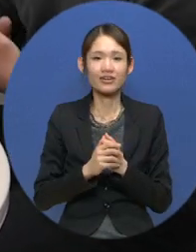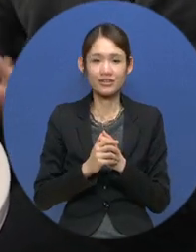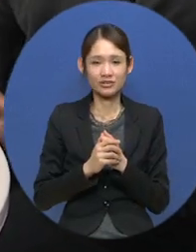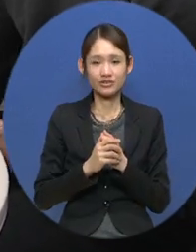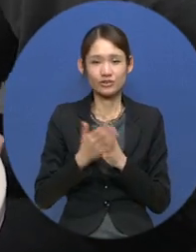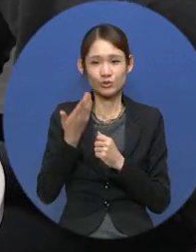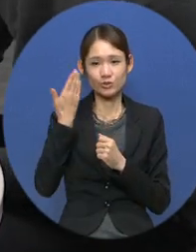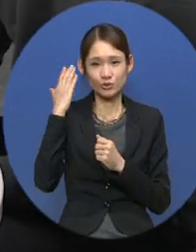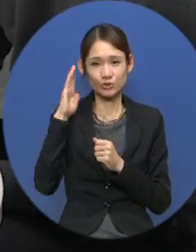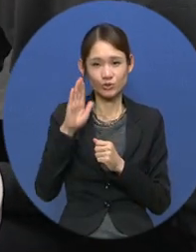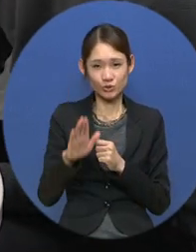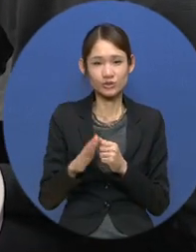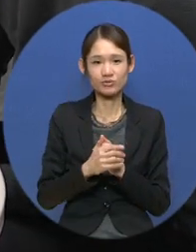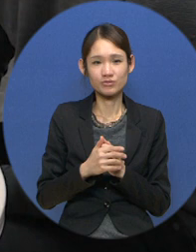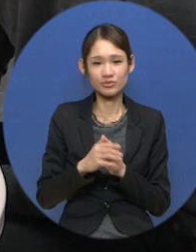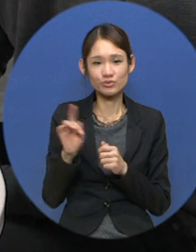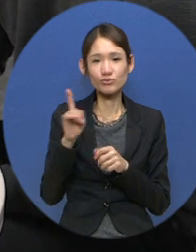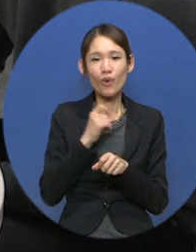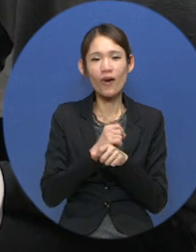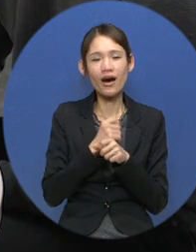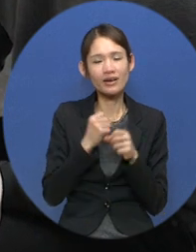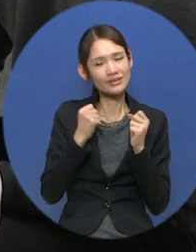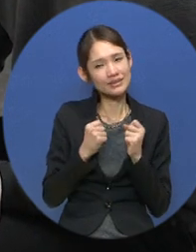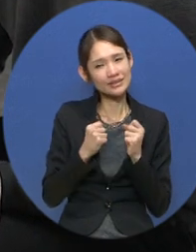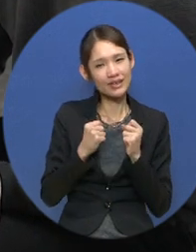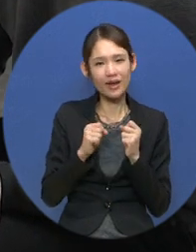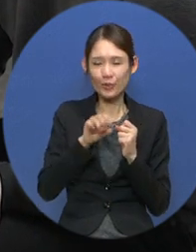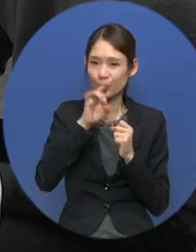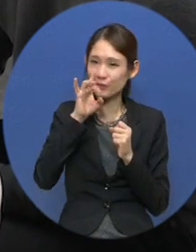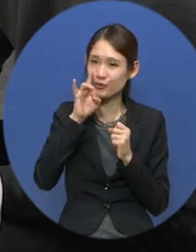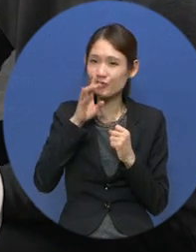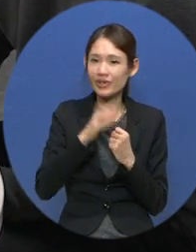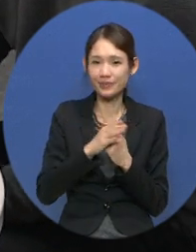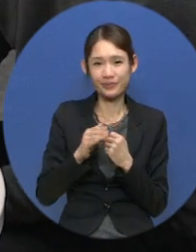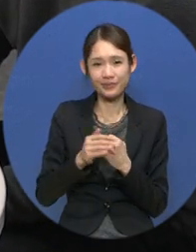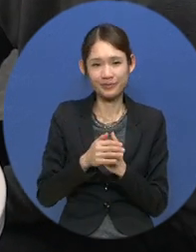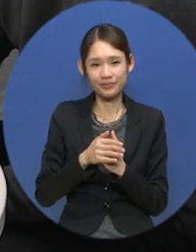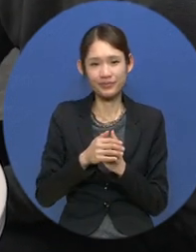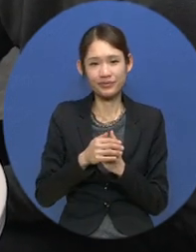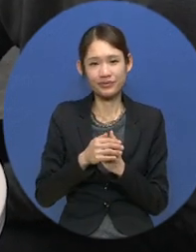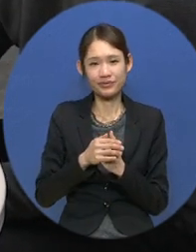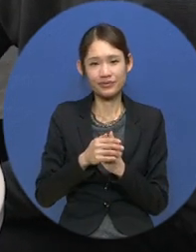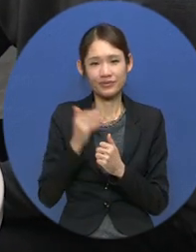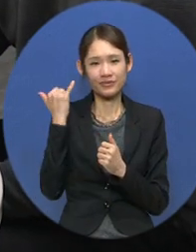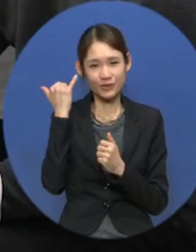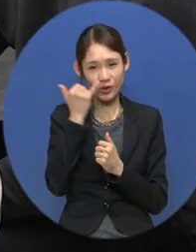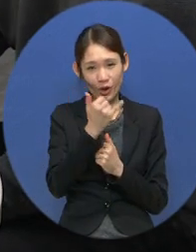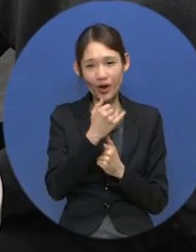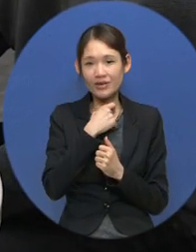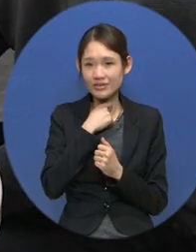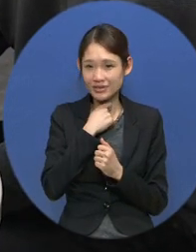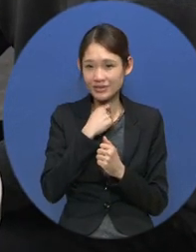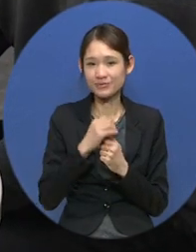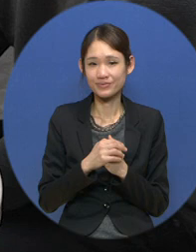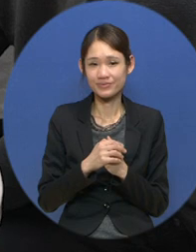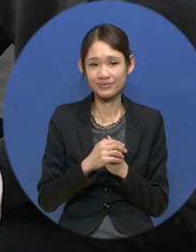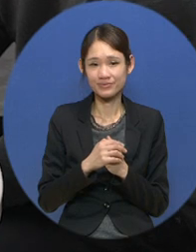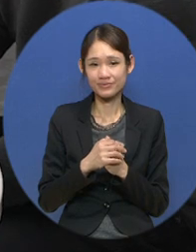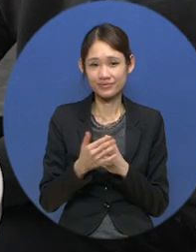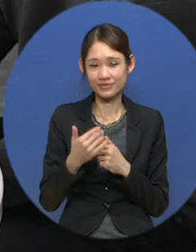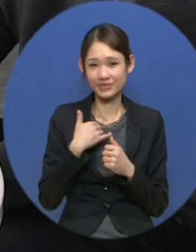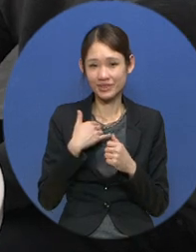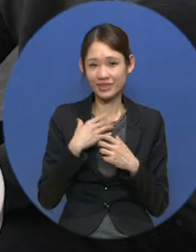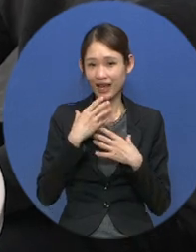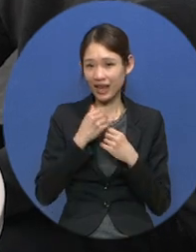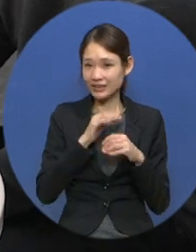요즘 뭐하고 계시는지 궁금하니까 한 번씩 보내드리고 싶어요. 아 나한테